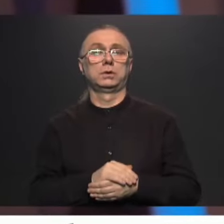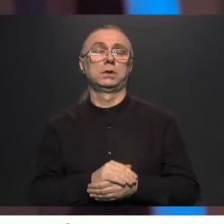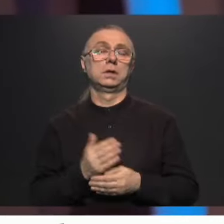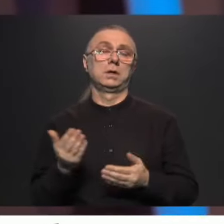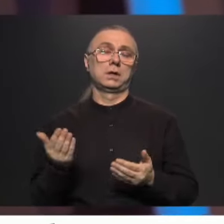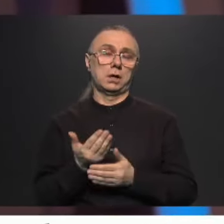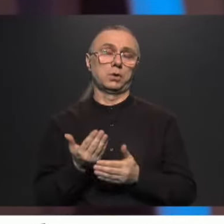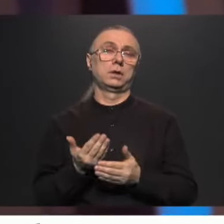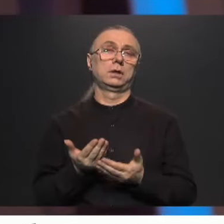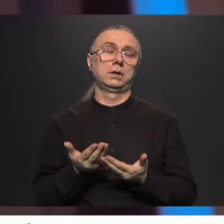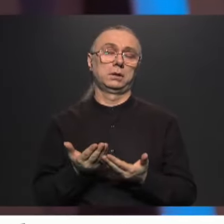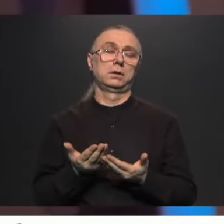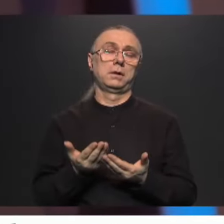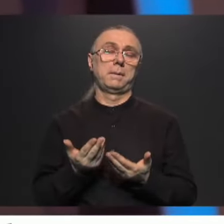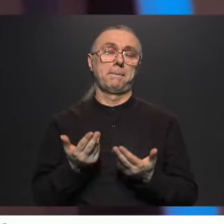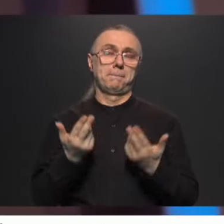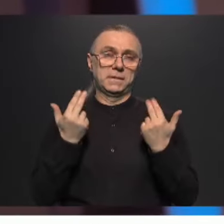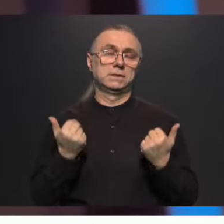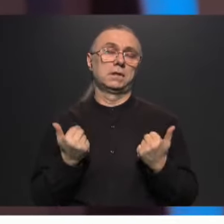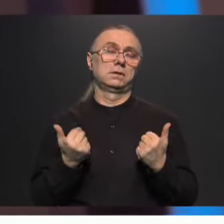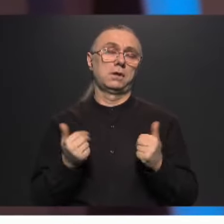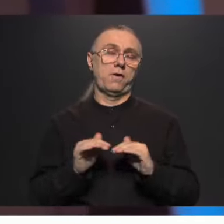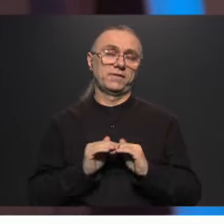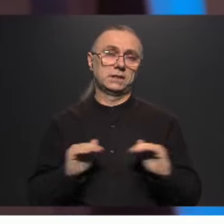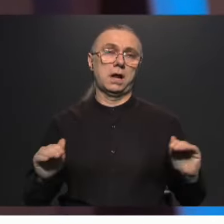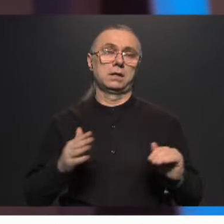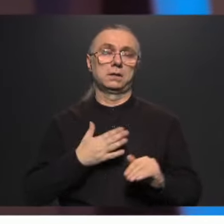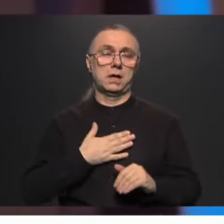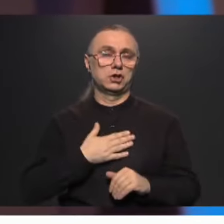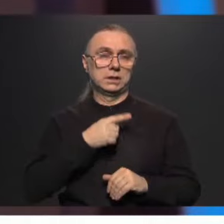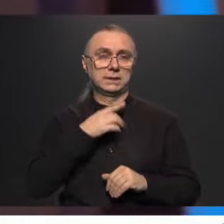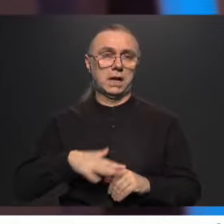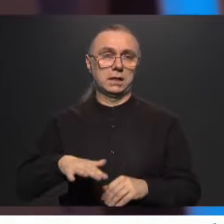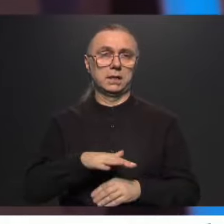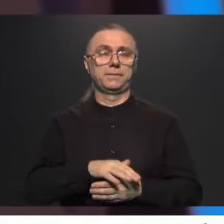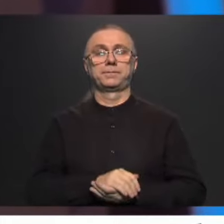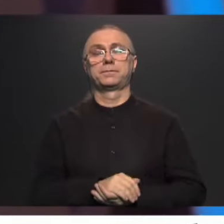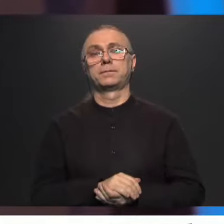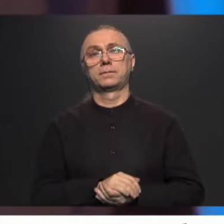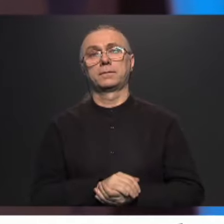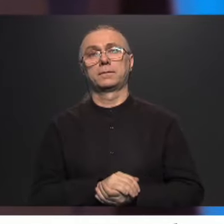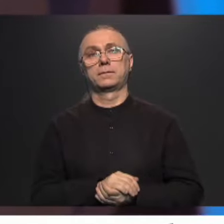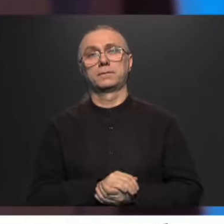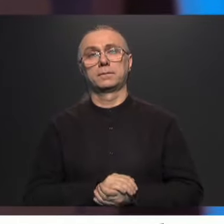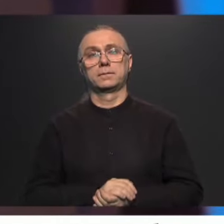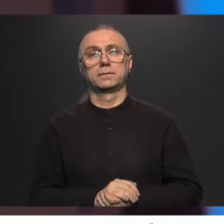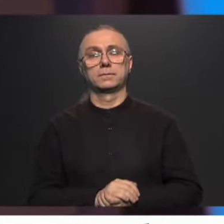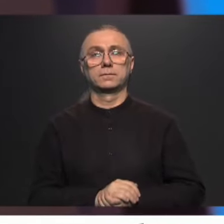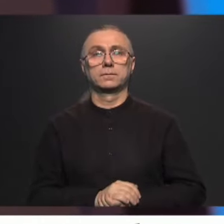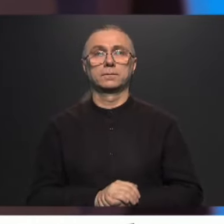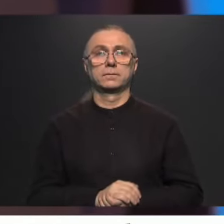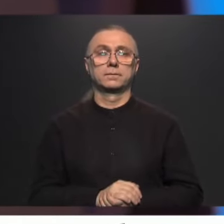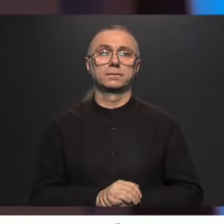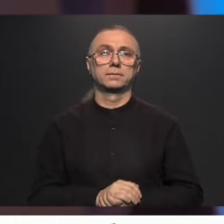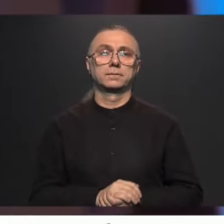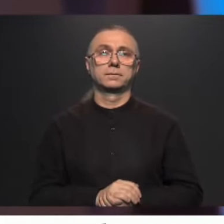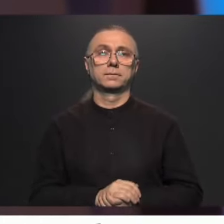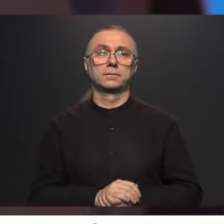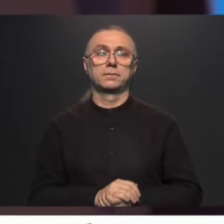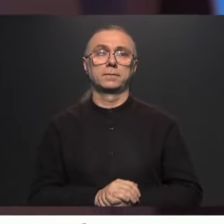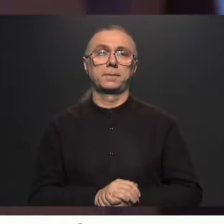официальным, признан официальным исламом, будь то Татарстан, там любые изначально мусульманские регионы нашей страны.